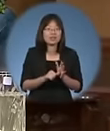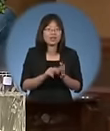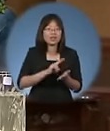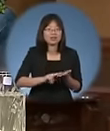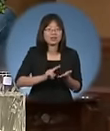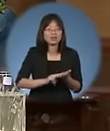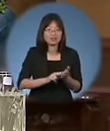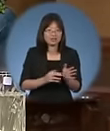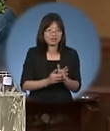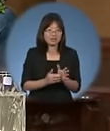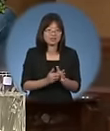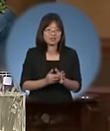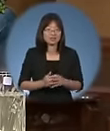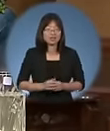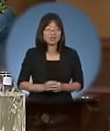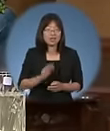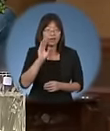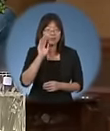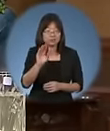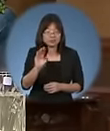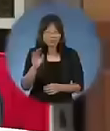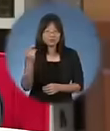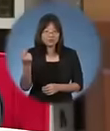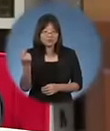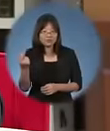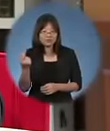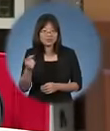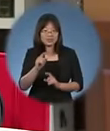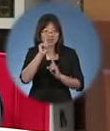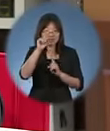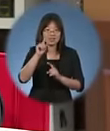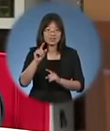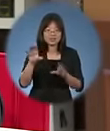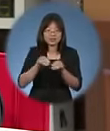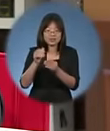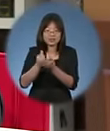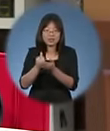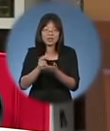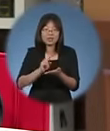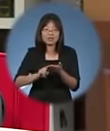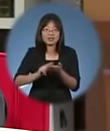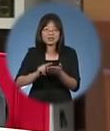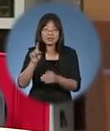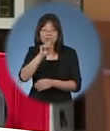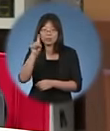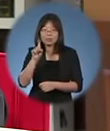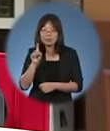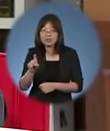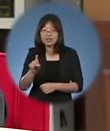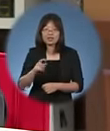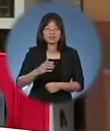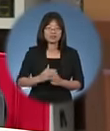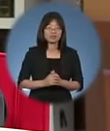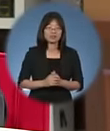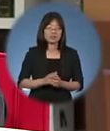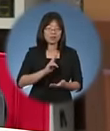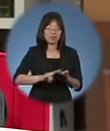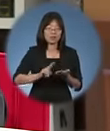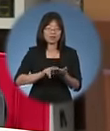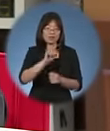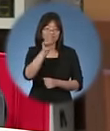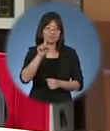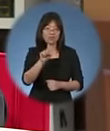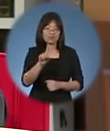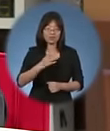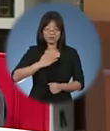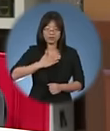만화네요. 그렇죠. 네. 앞으로도 만화고. 그러면 이원복 총장님께 만화란 무엇이다? 한마디로 말한다면. 만화란 것은